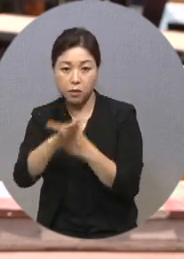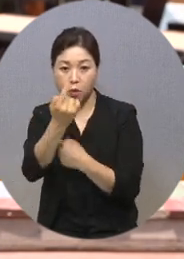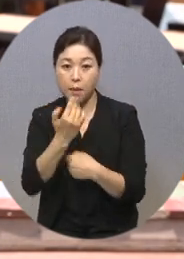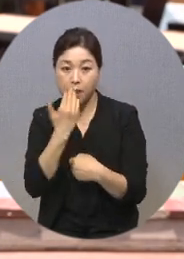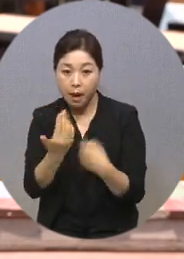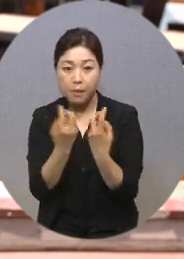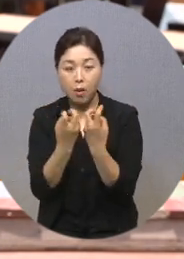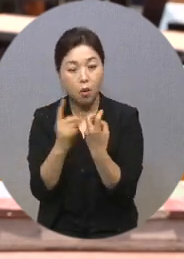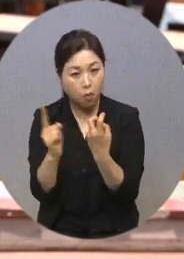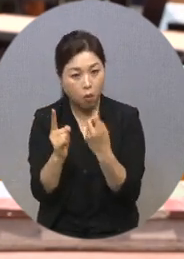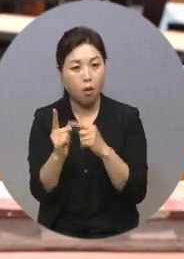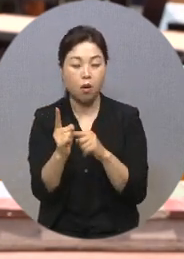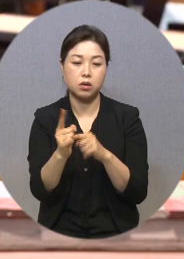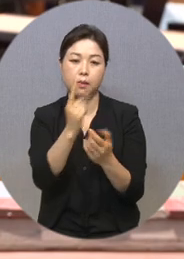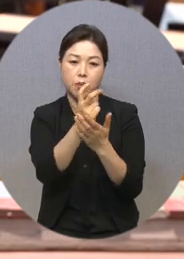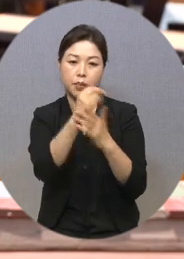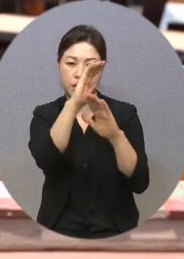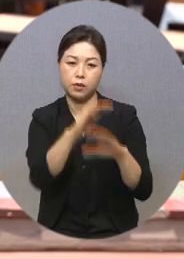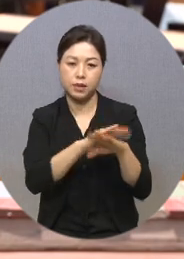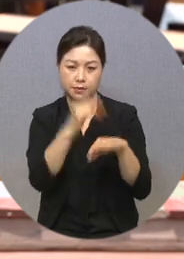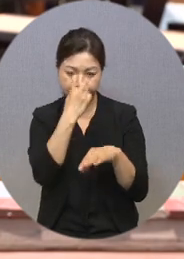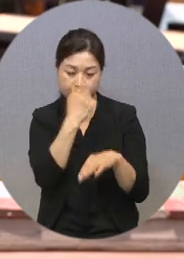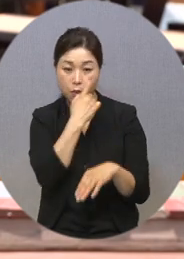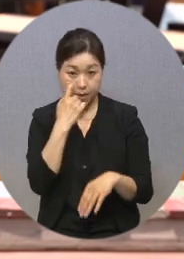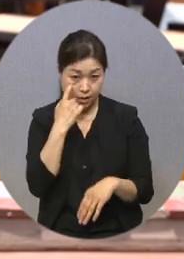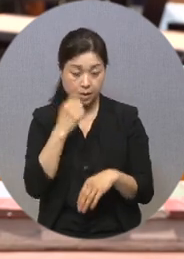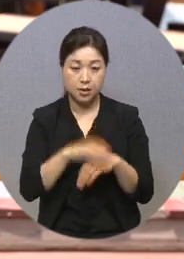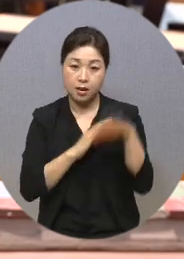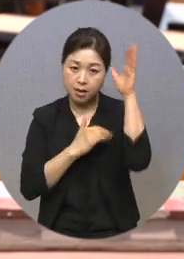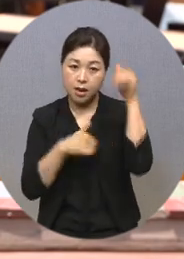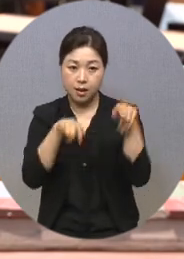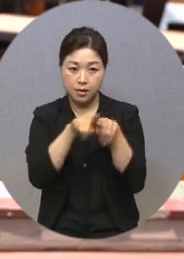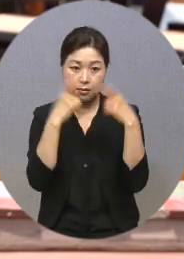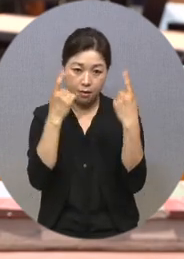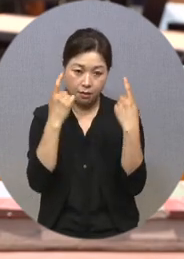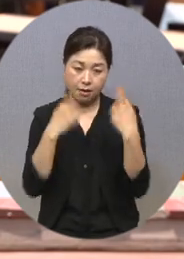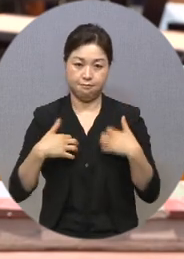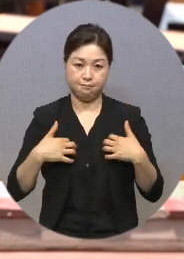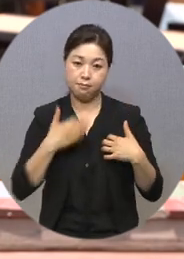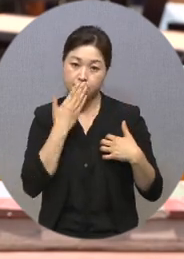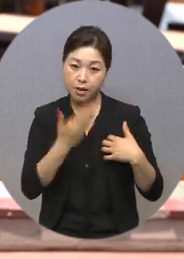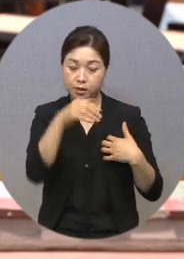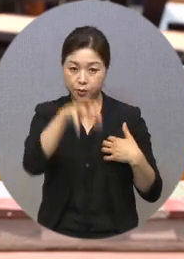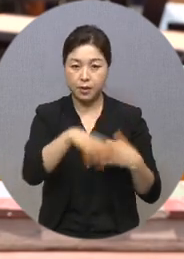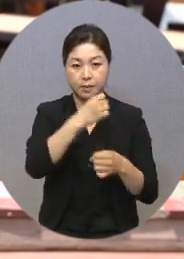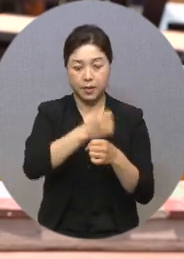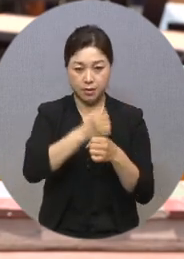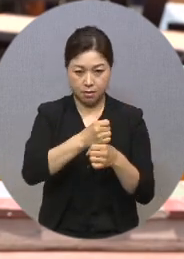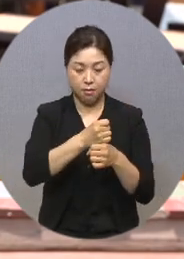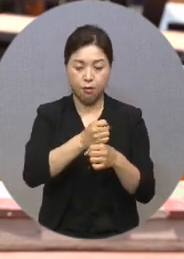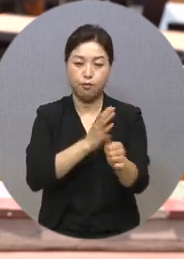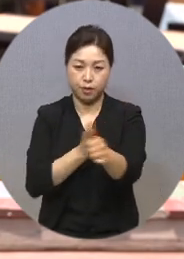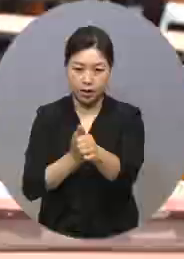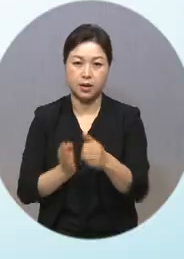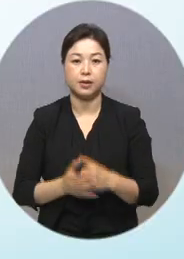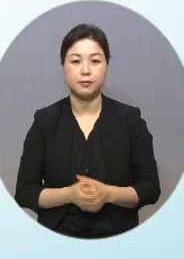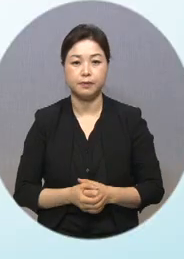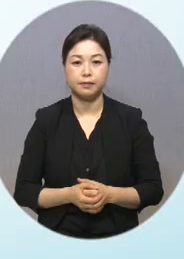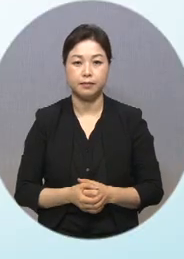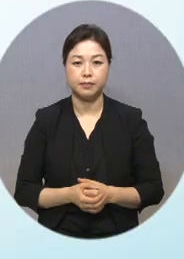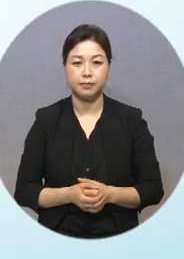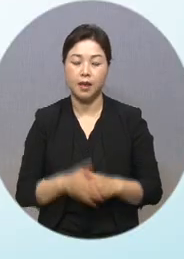것을 잘 확인하셔서 반려 금과 함께 관광을 즐길 수 있는 곳으로 좀 만들어 주셨으면 하는 바램입니다